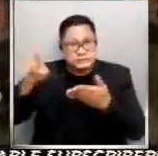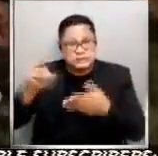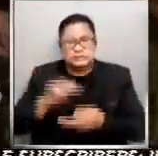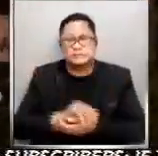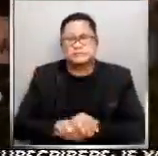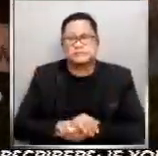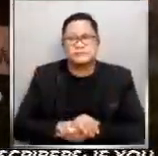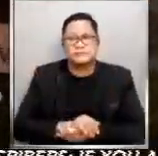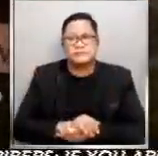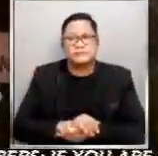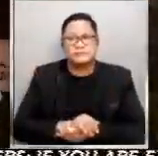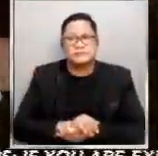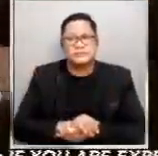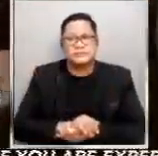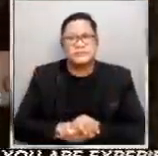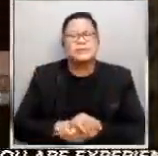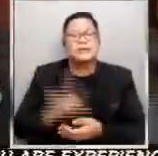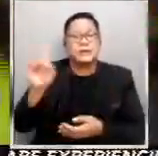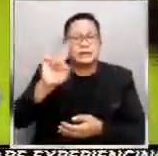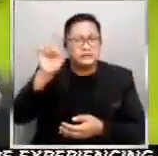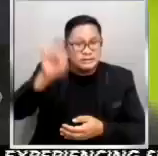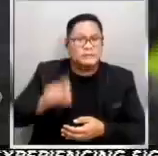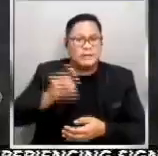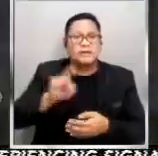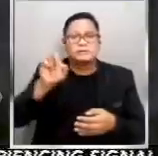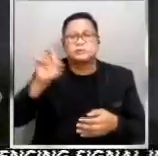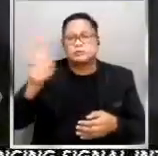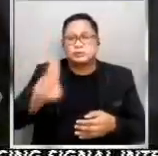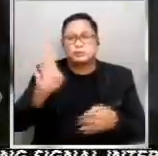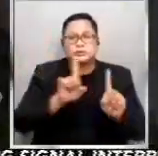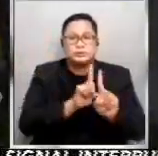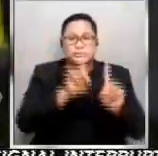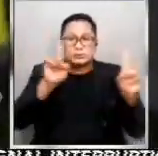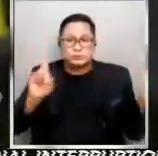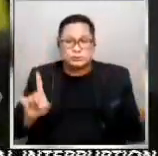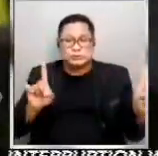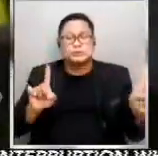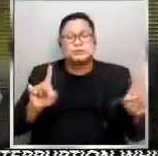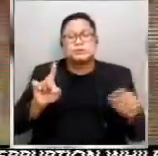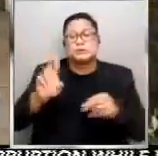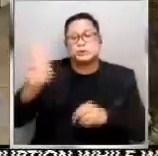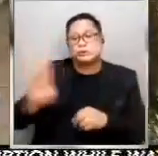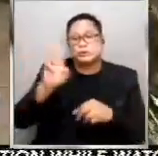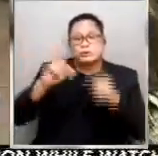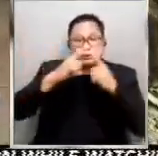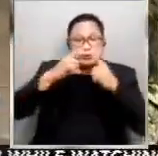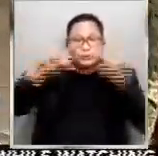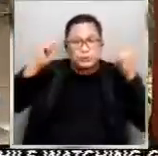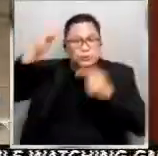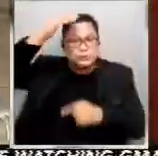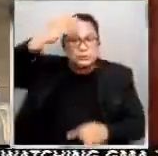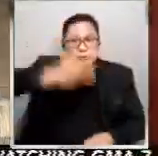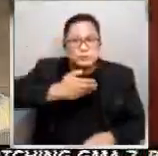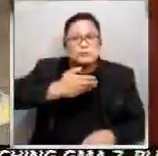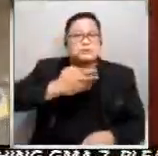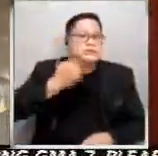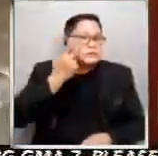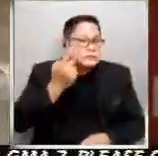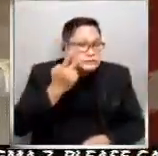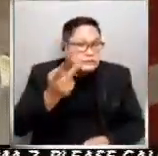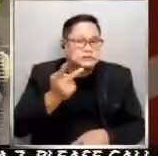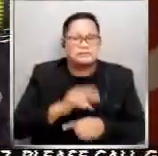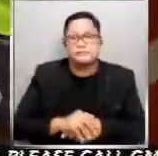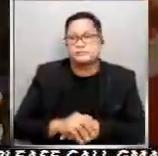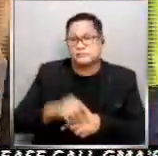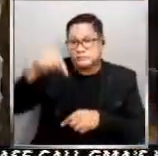on social distancing, wearing of mask and shield. Bukod sa Pasay, nag-ikot